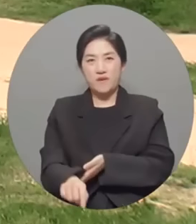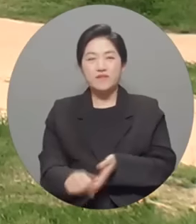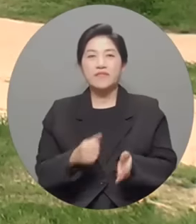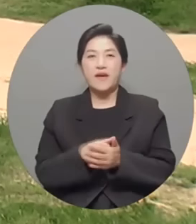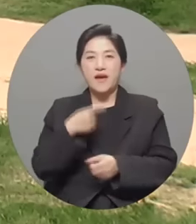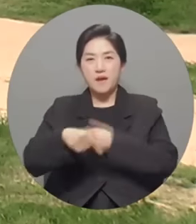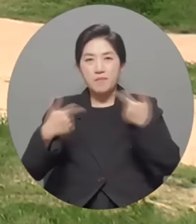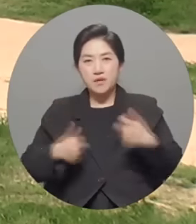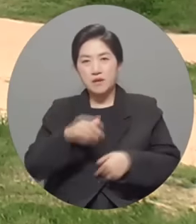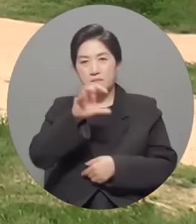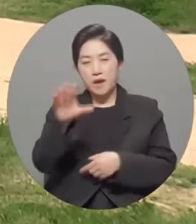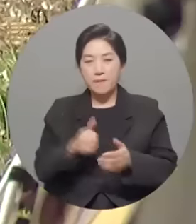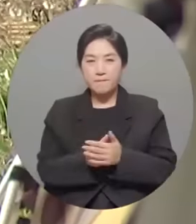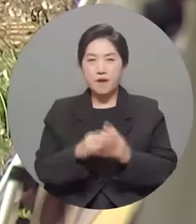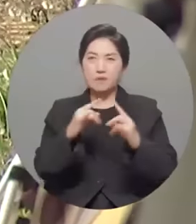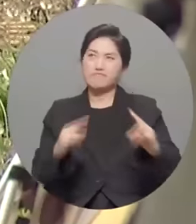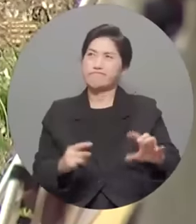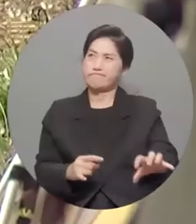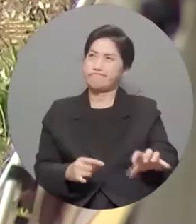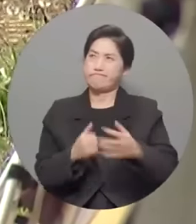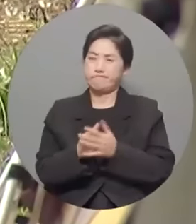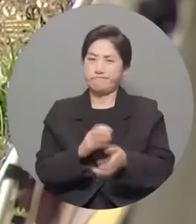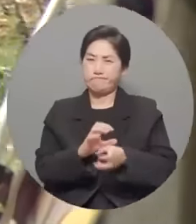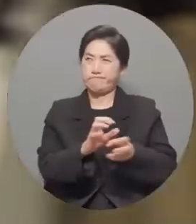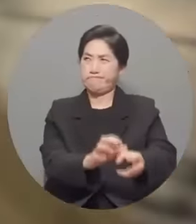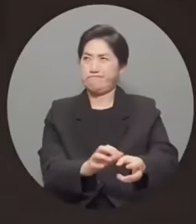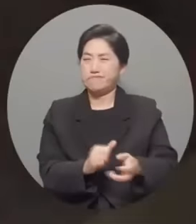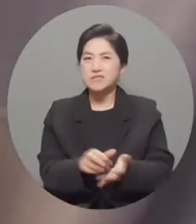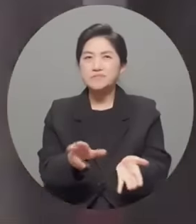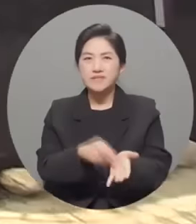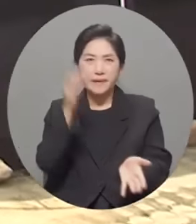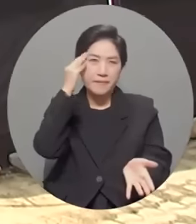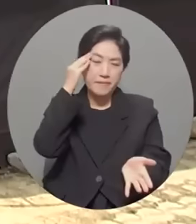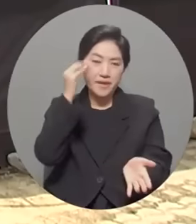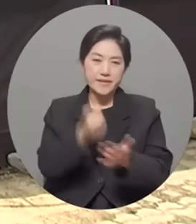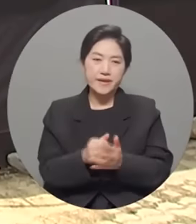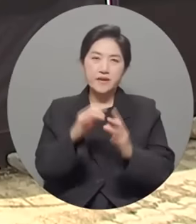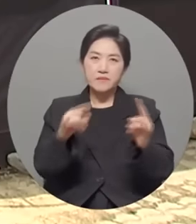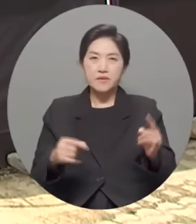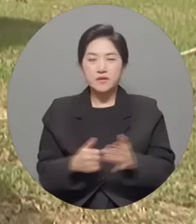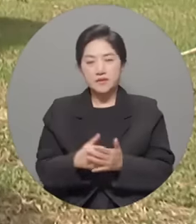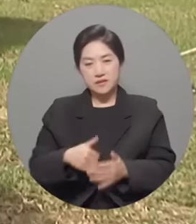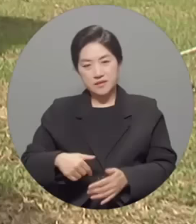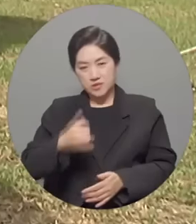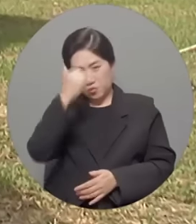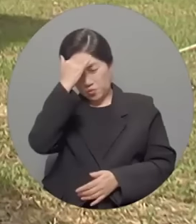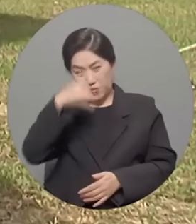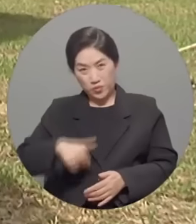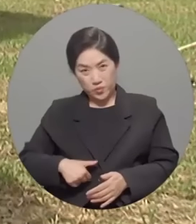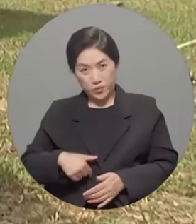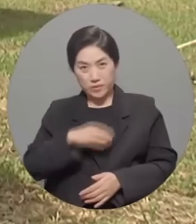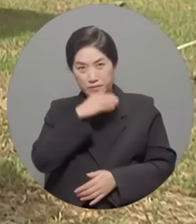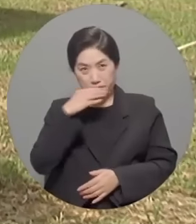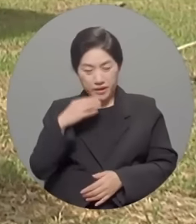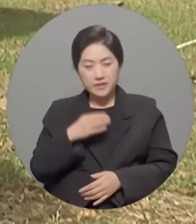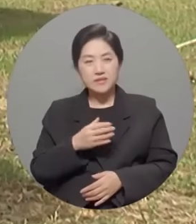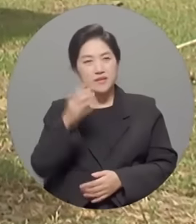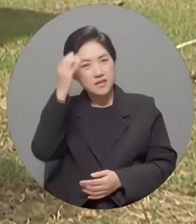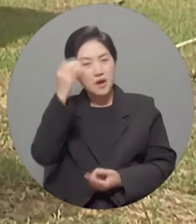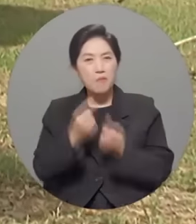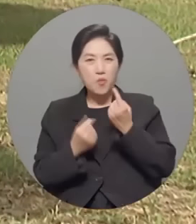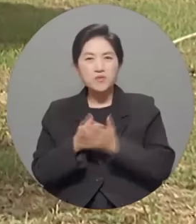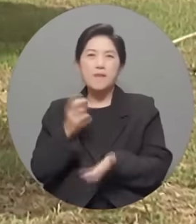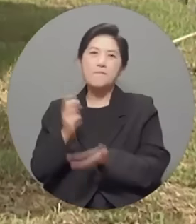해마다 반복되는 알박기, 장박, 야영시설. 캠핑족들의 의식에 기대기보다 제도적 뒷받침이 시급해